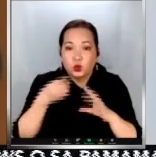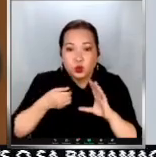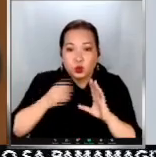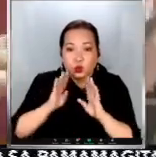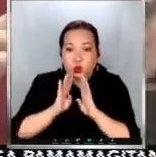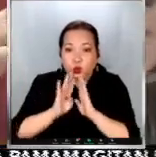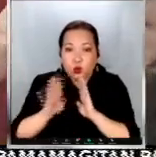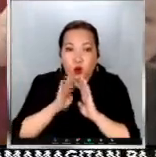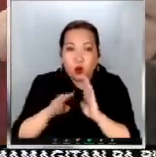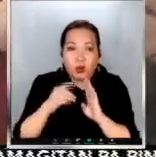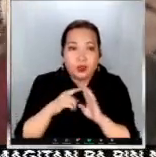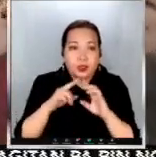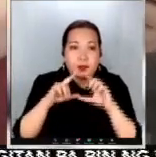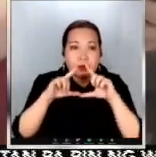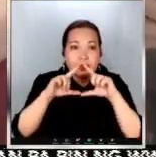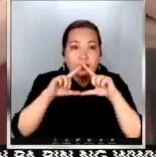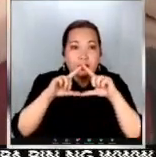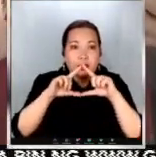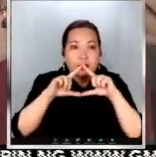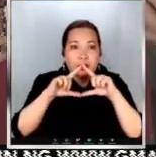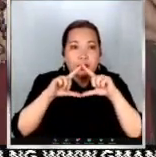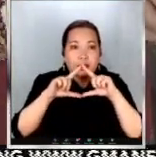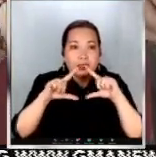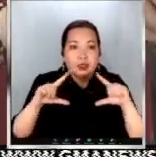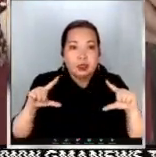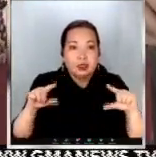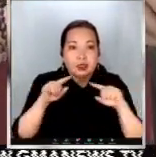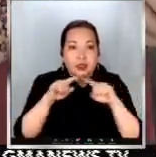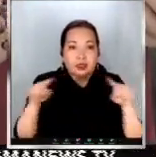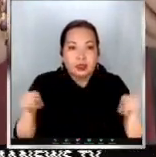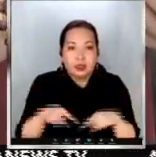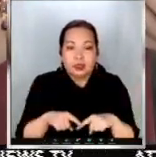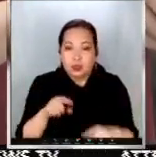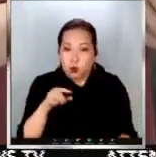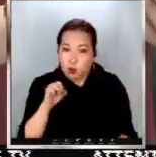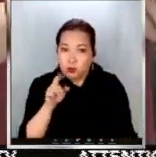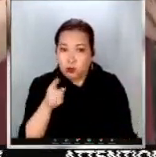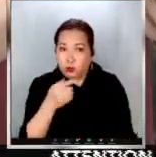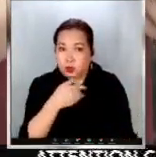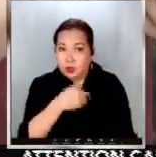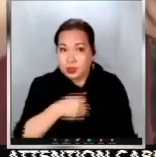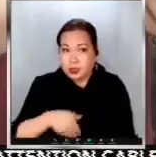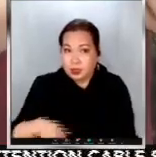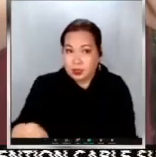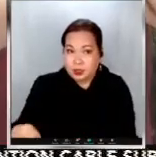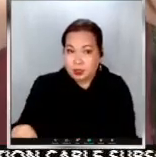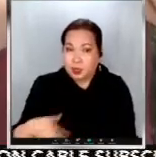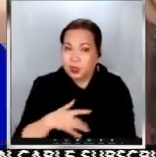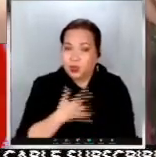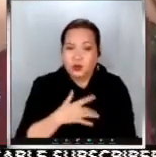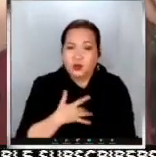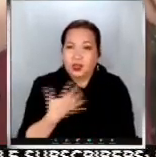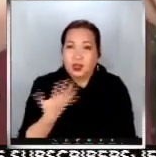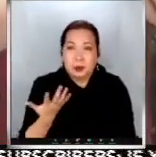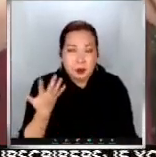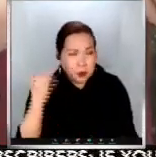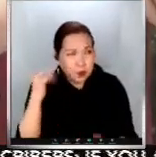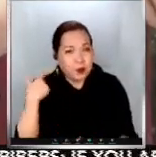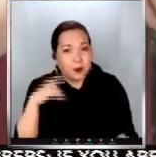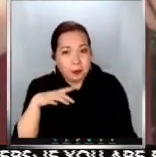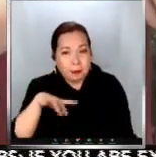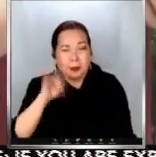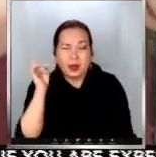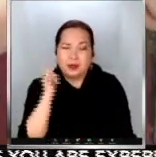siyam na sobre. Ikaw ba'y single at napapaisip kung ngayong 2021 mo na mahahanap ang iyong Mr. o Miss Right? O di kaya'y